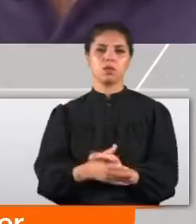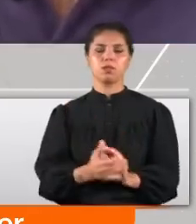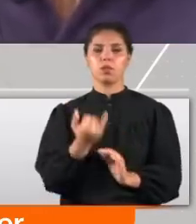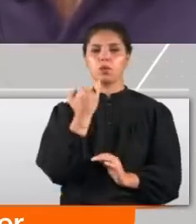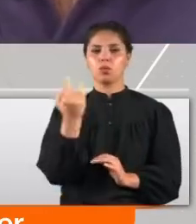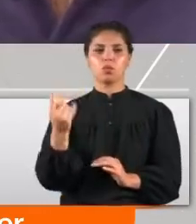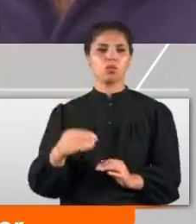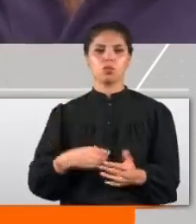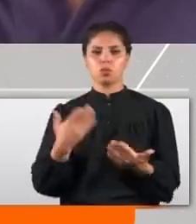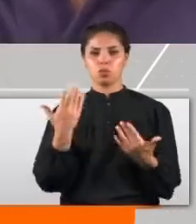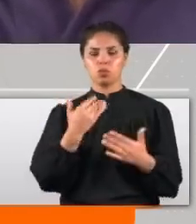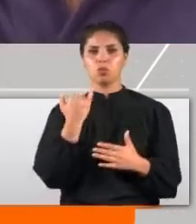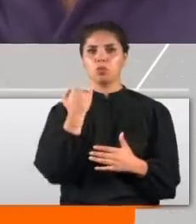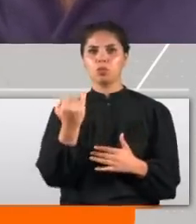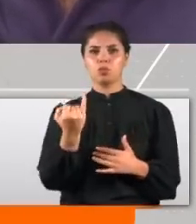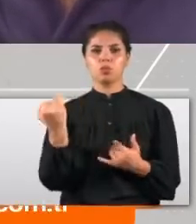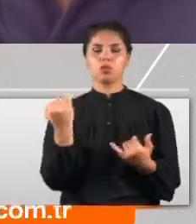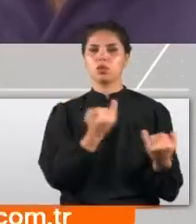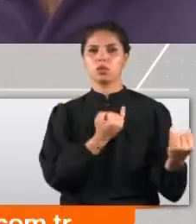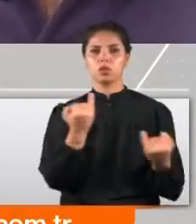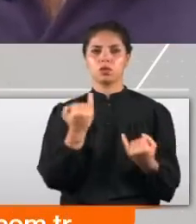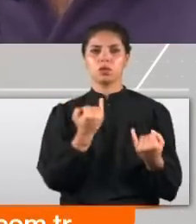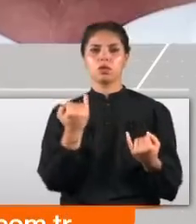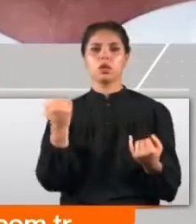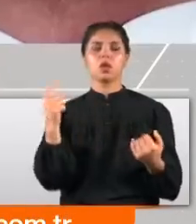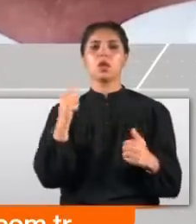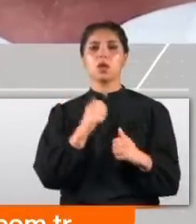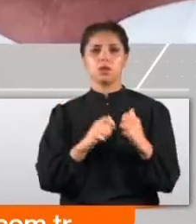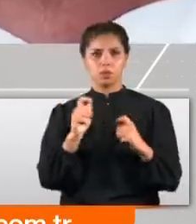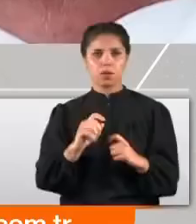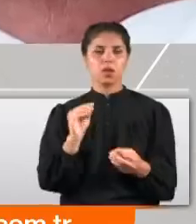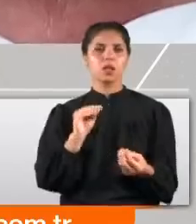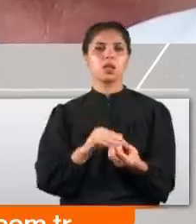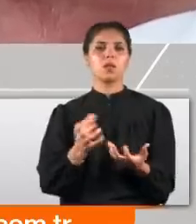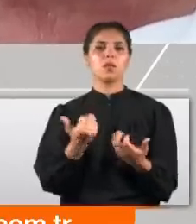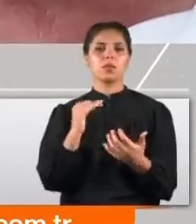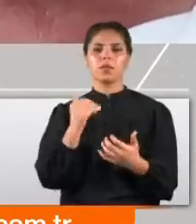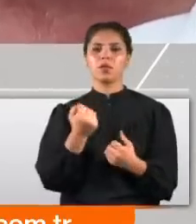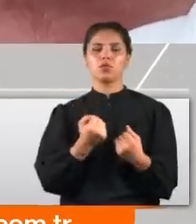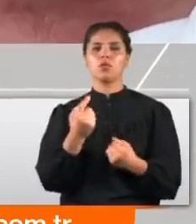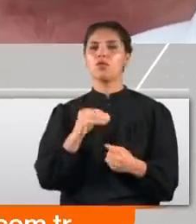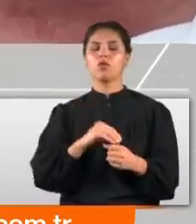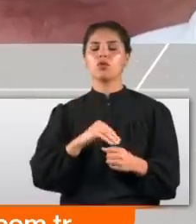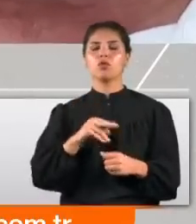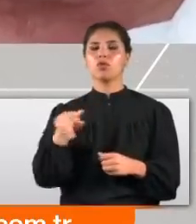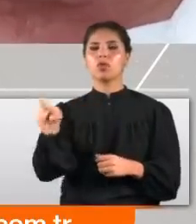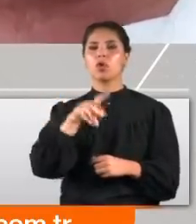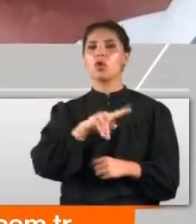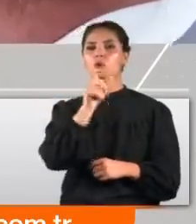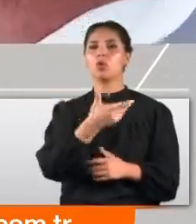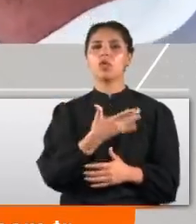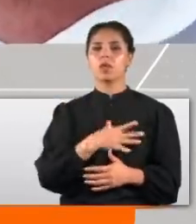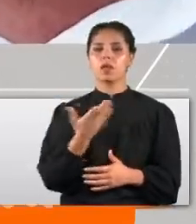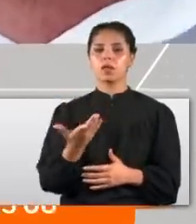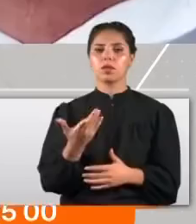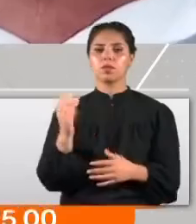müşterinin bir kabahati yok. Müşteriyle kavga ederek zam alamazsınız. Taksici olarak yolcudan ne istiyorsunuz? Niye böyle sıkıntılar yaşanıyor sürekli? Ya